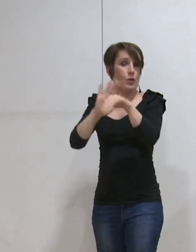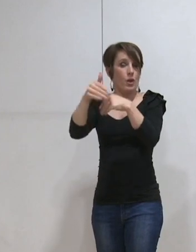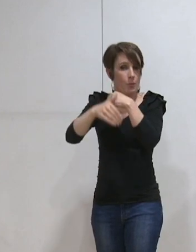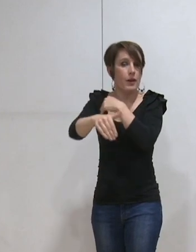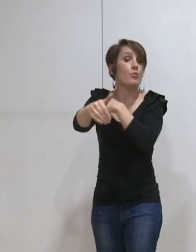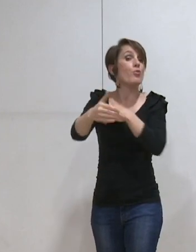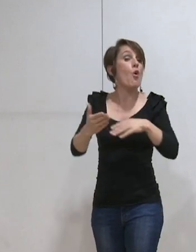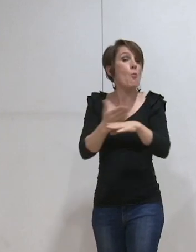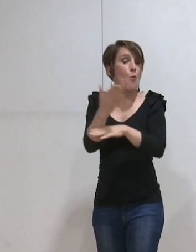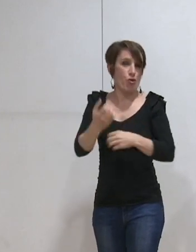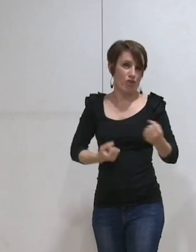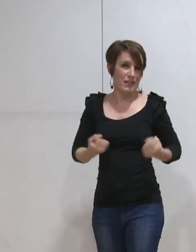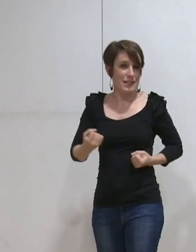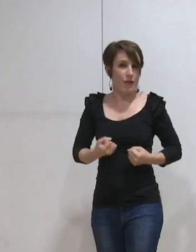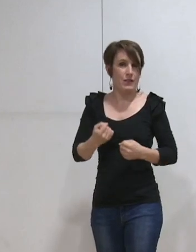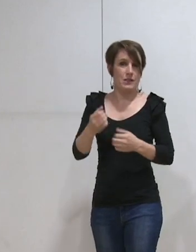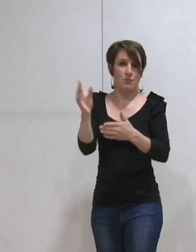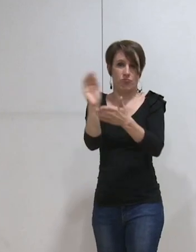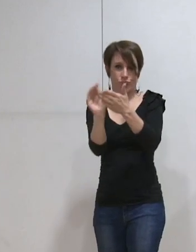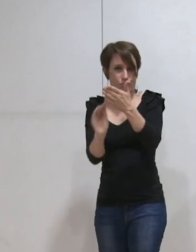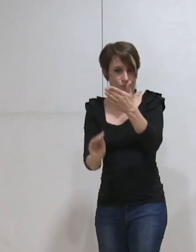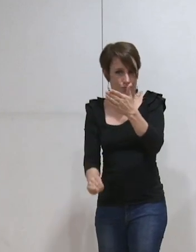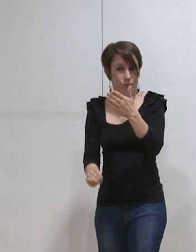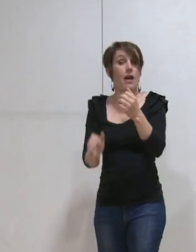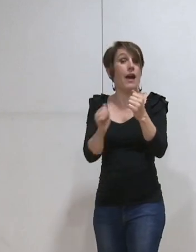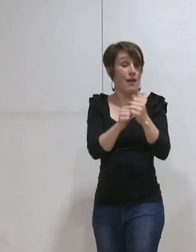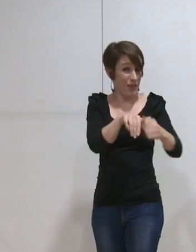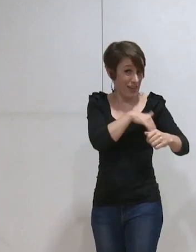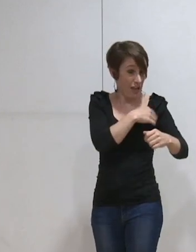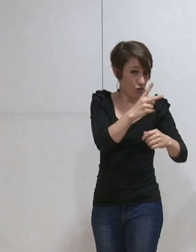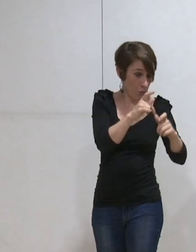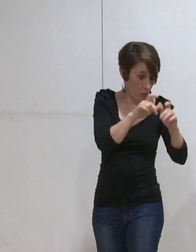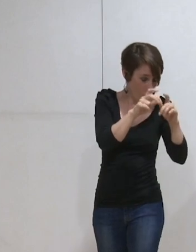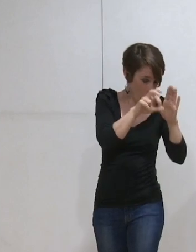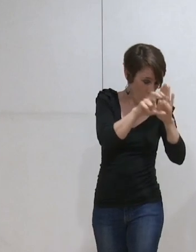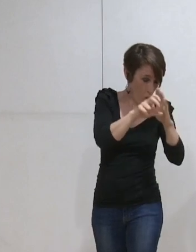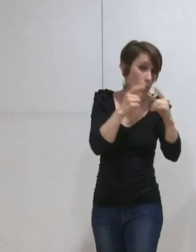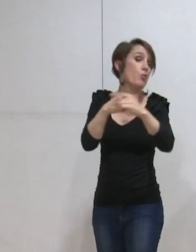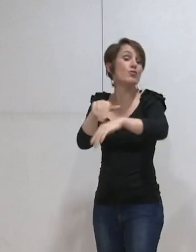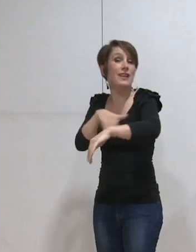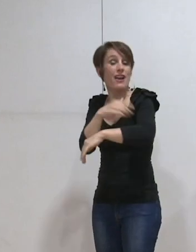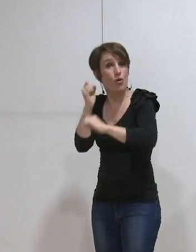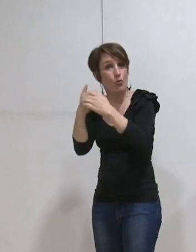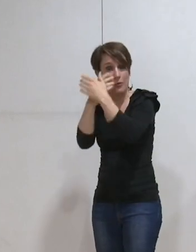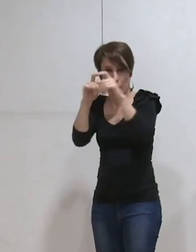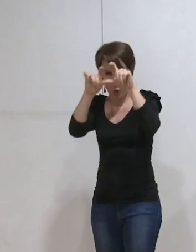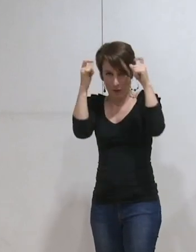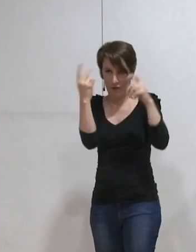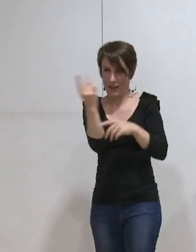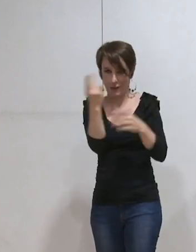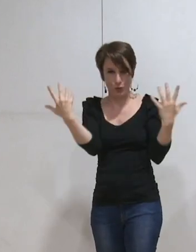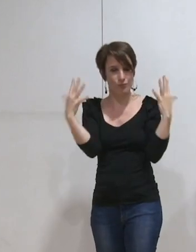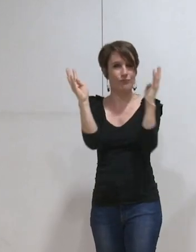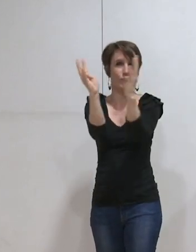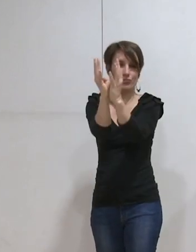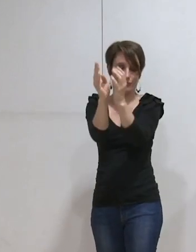travaillé à la fois avec les effectifs grenoblois et les effectifs de la métropole il s'agira bien évidemment de